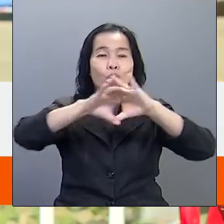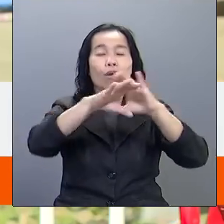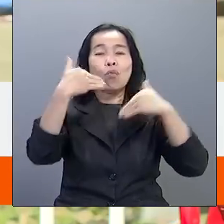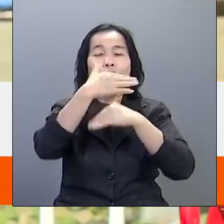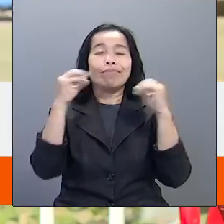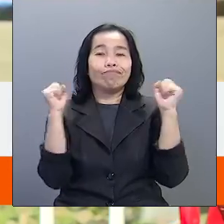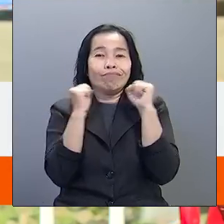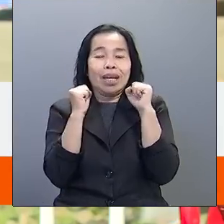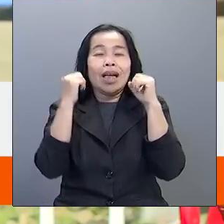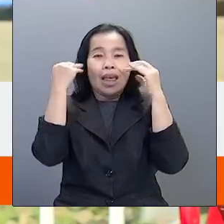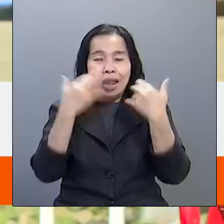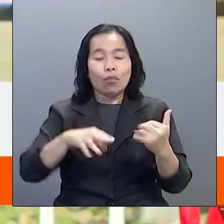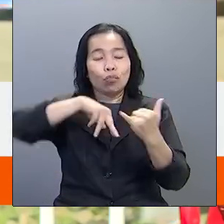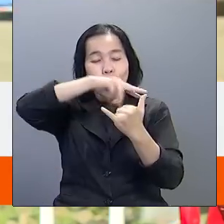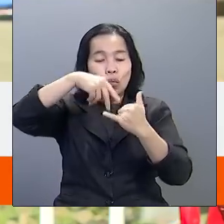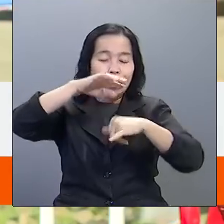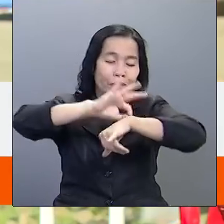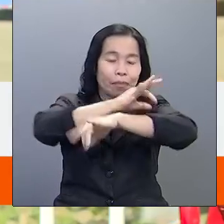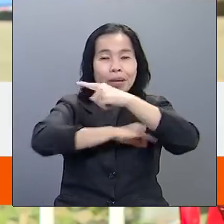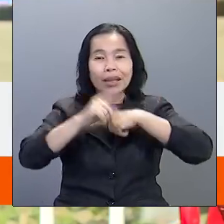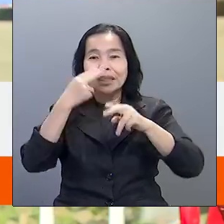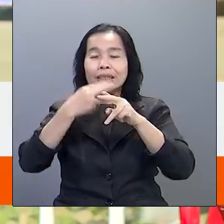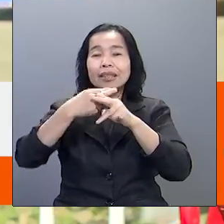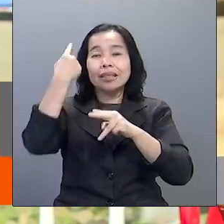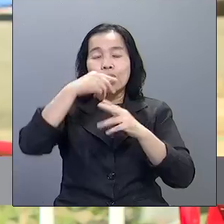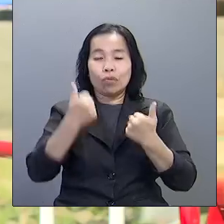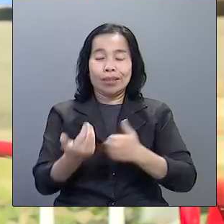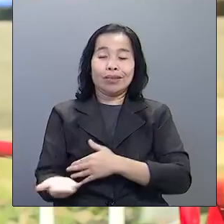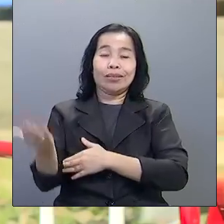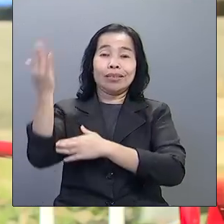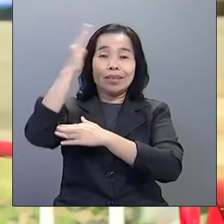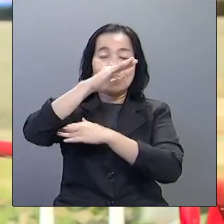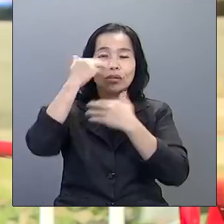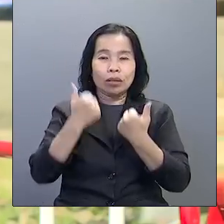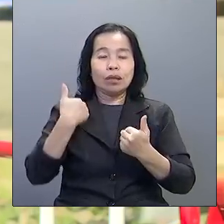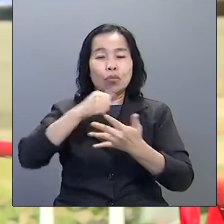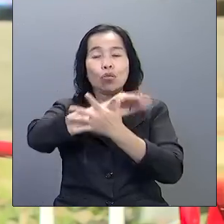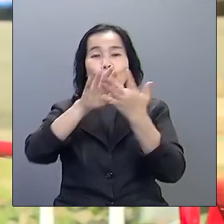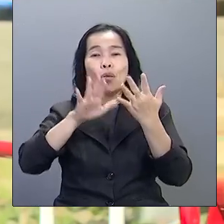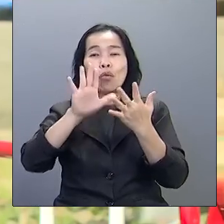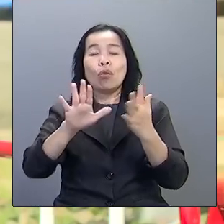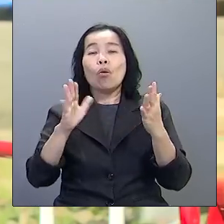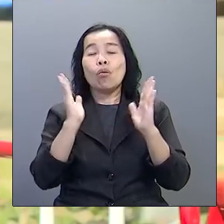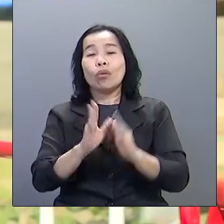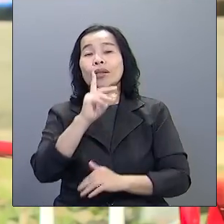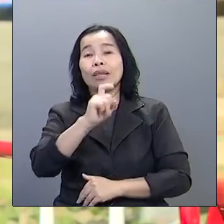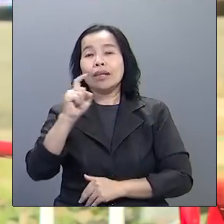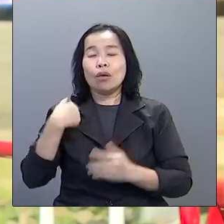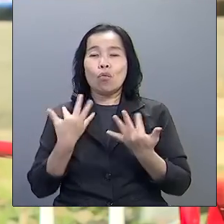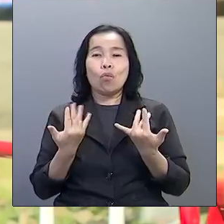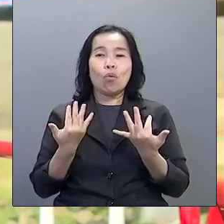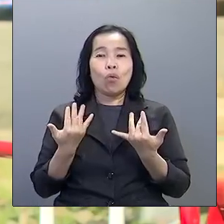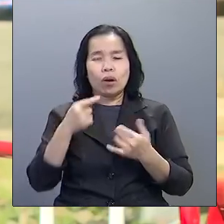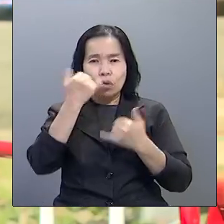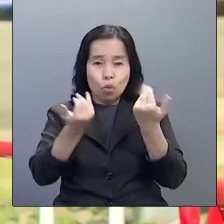จะพิสูจน์อัตลักษณ์บุคคลนะครับตั้งแต่ช่วงเช้าจนถึงตอนนี้มีญาติของผู้สูญหายและผู้เสียชีวิตมารอติดตามว่